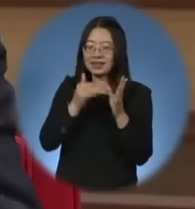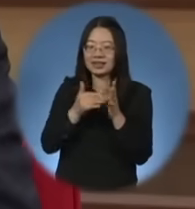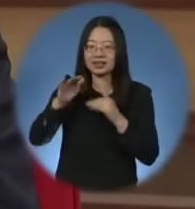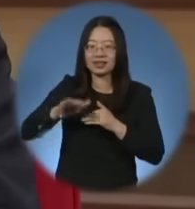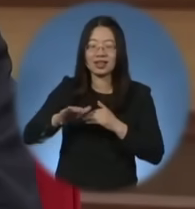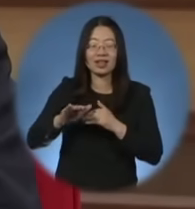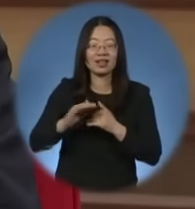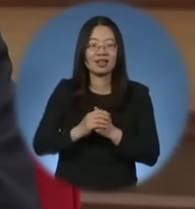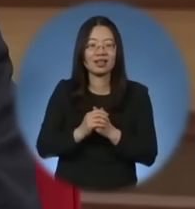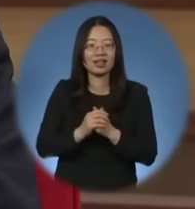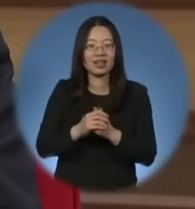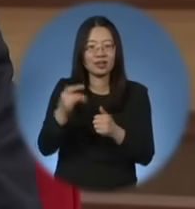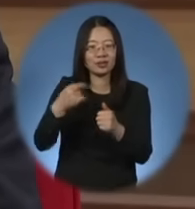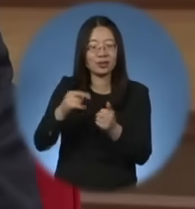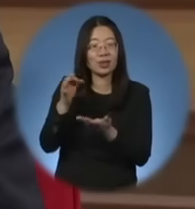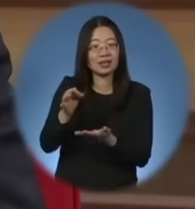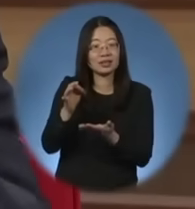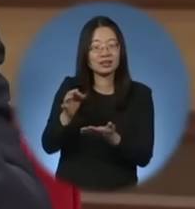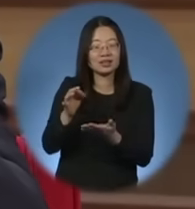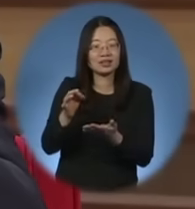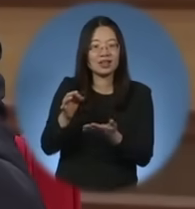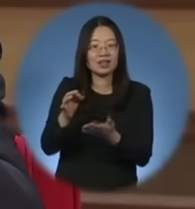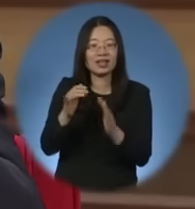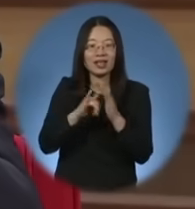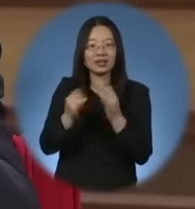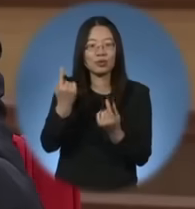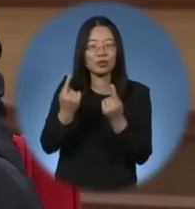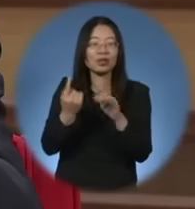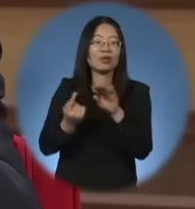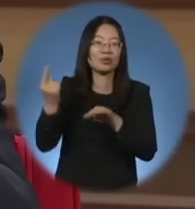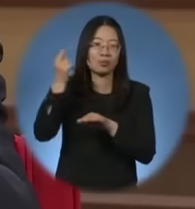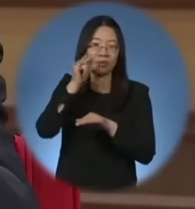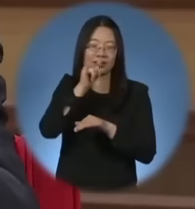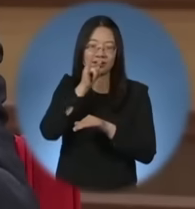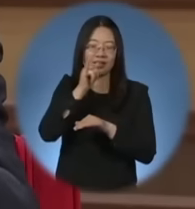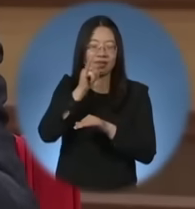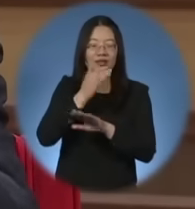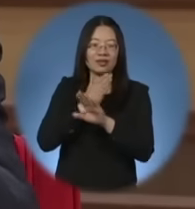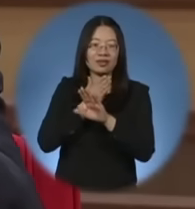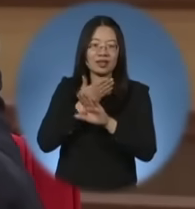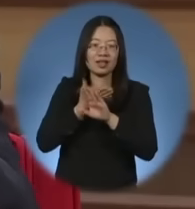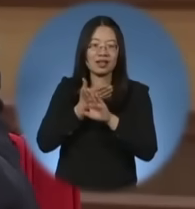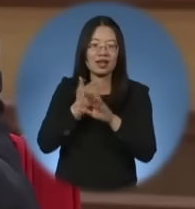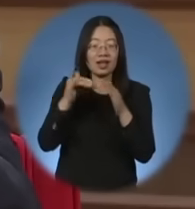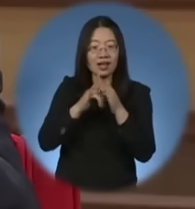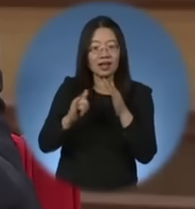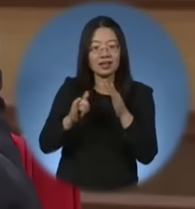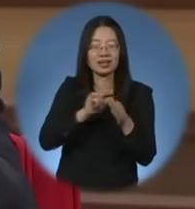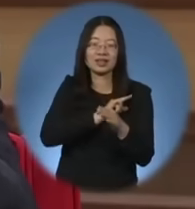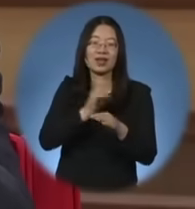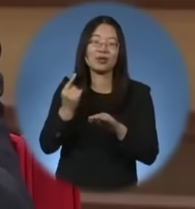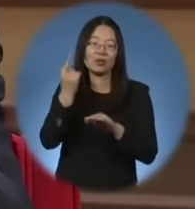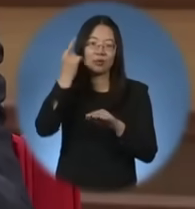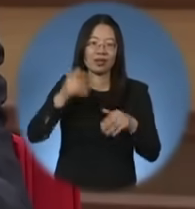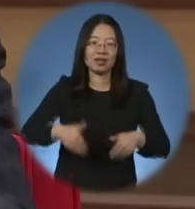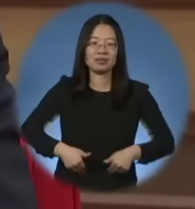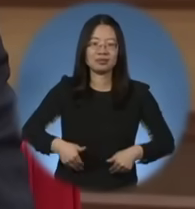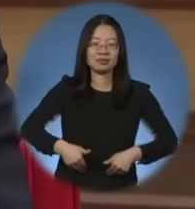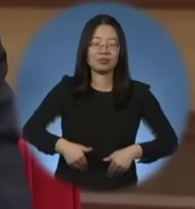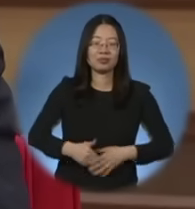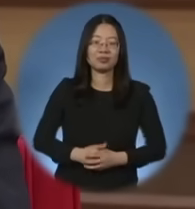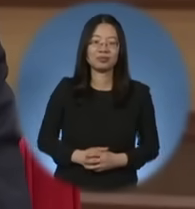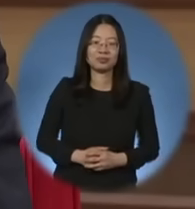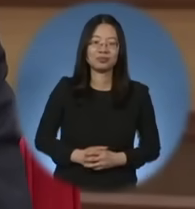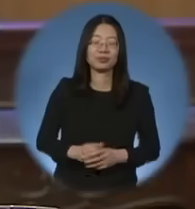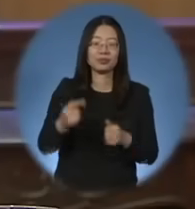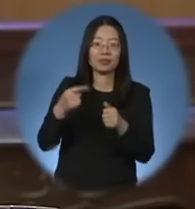있는데 어느 때는 교육 가치관은 교 가족보다도 높아요 그 안 되고 가족은 제일 높아야 된다고